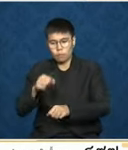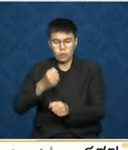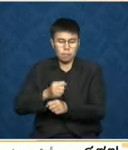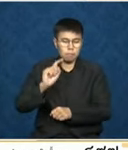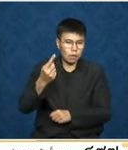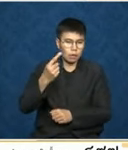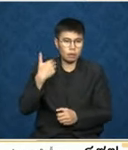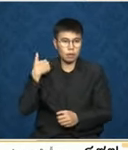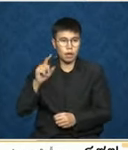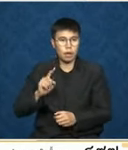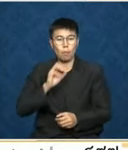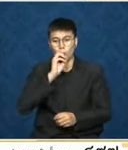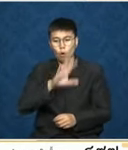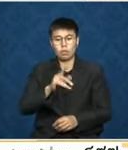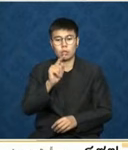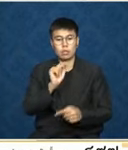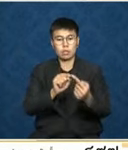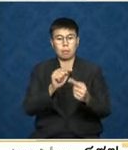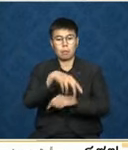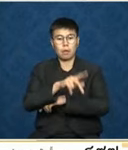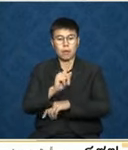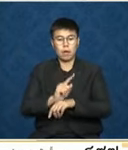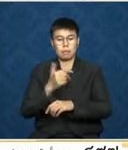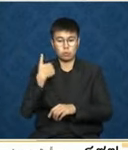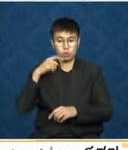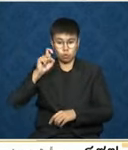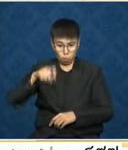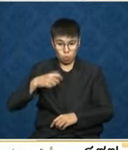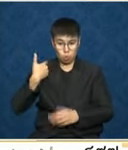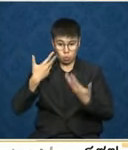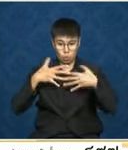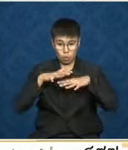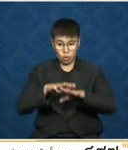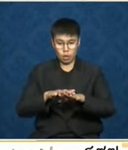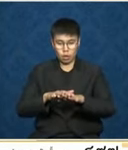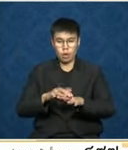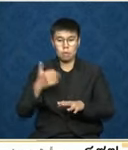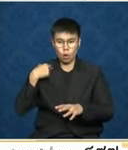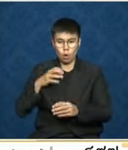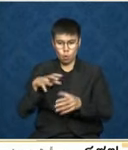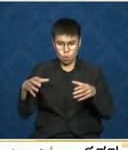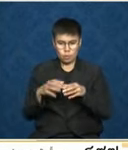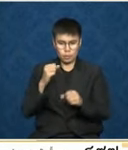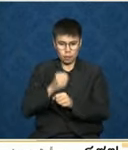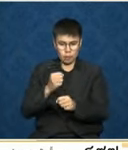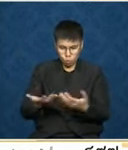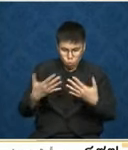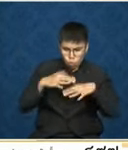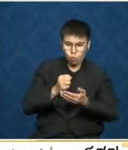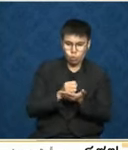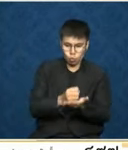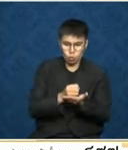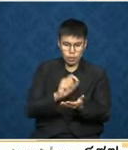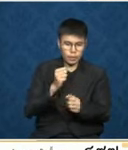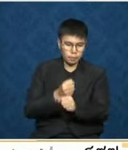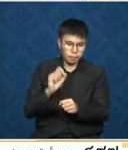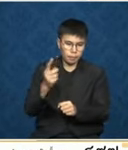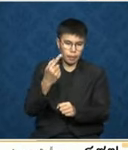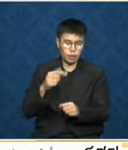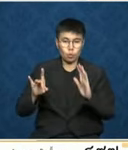เ่าขออนุญาตเรียนท่านประธานว่าเราคงจะต้องมีการบูรณาการกันหลายๆหน่วยงานครับเรื่องสุดท้ายครับท่านประธานครับผมคิด